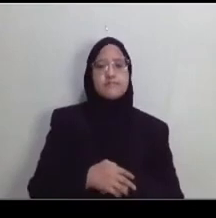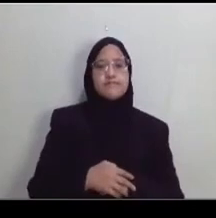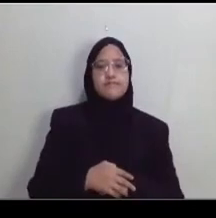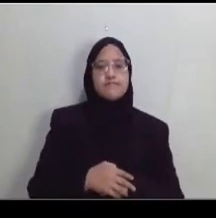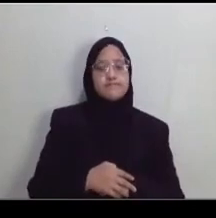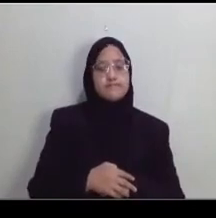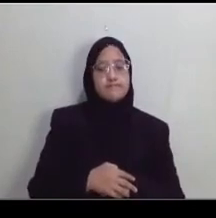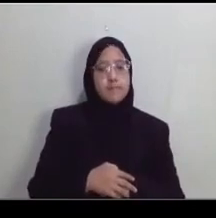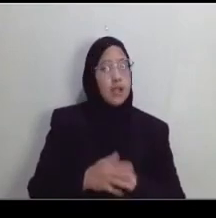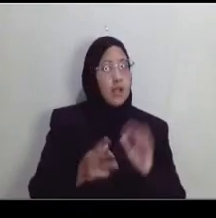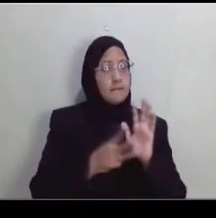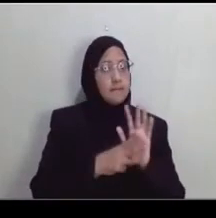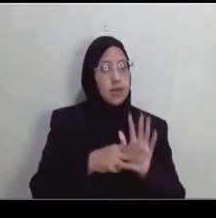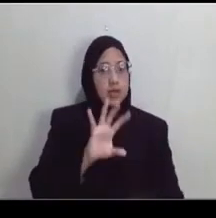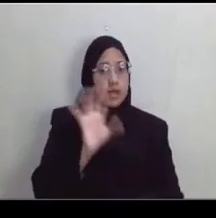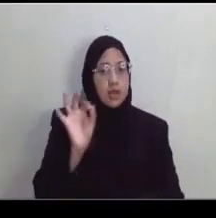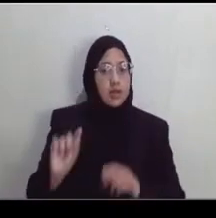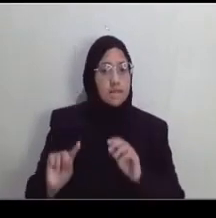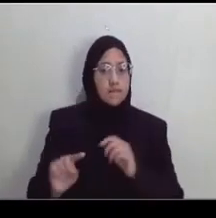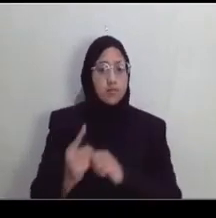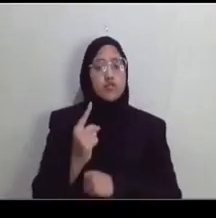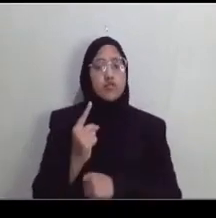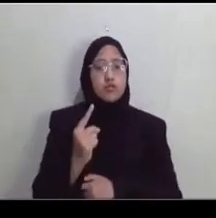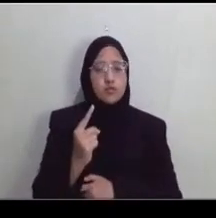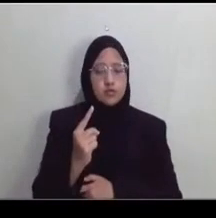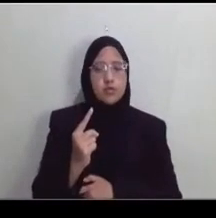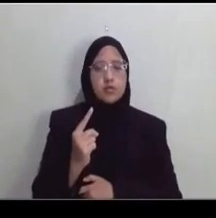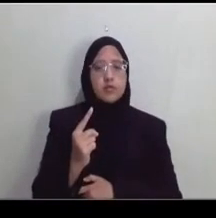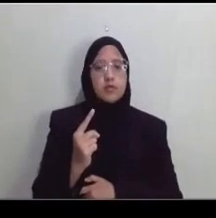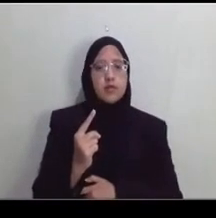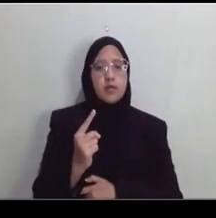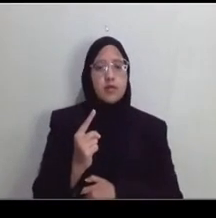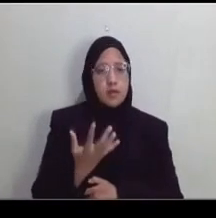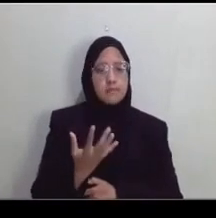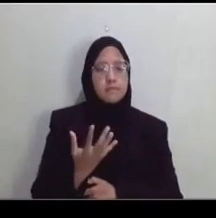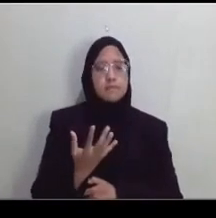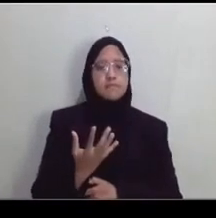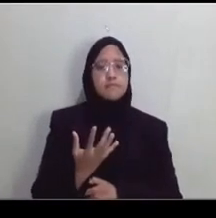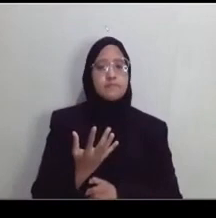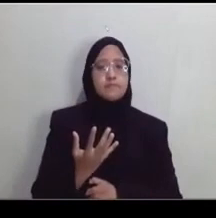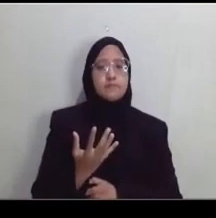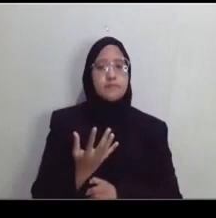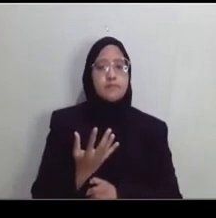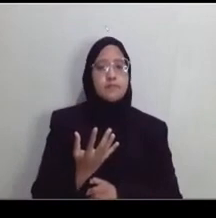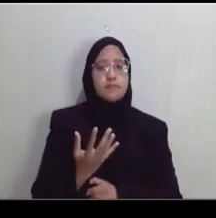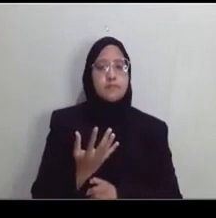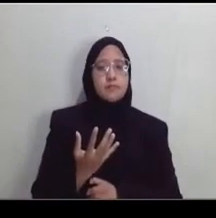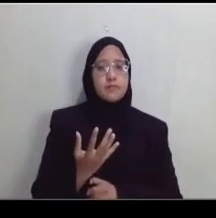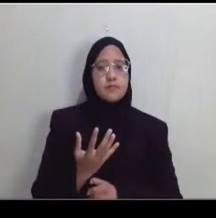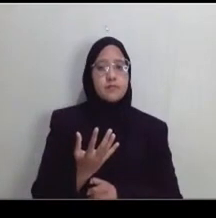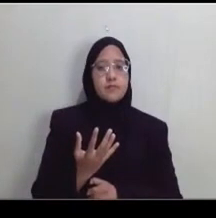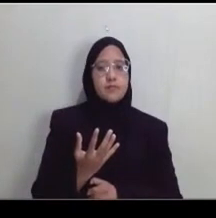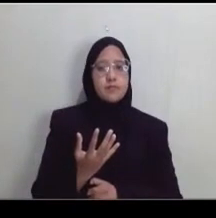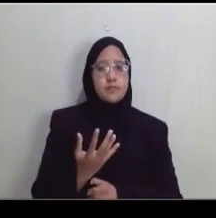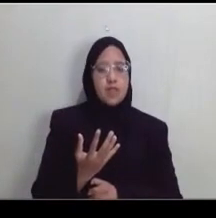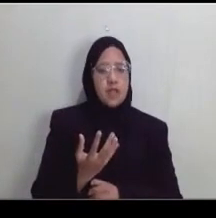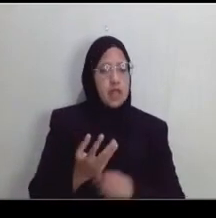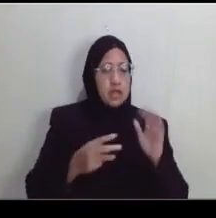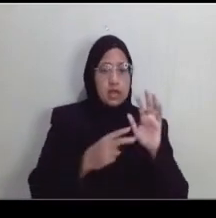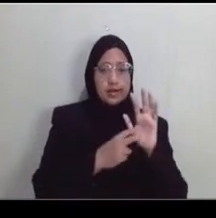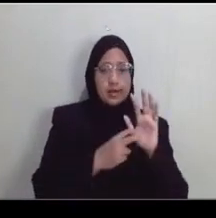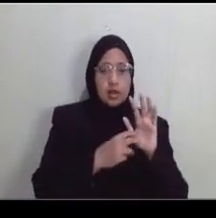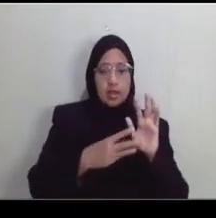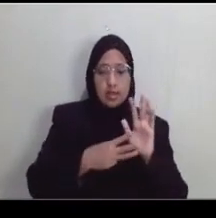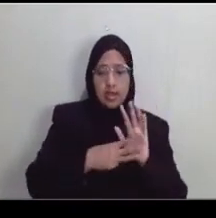sikap Hakim terlapor demikian adalah turunnya Citra dan Wibawa Mahkamah Konstitusi di